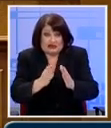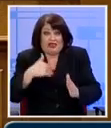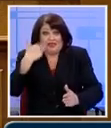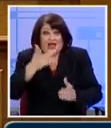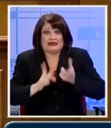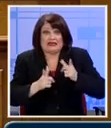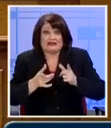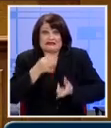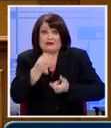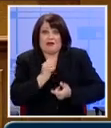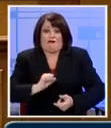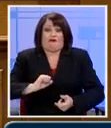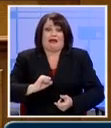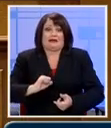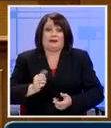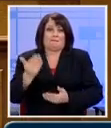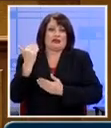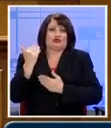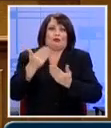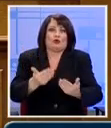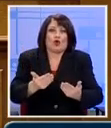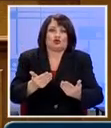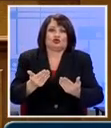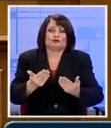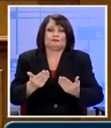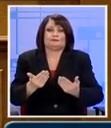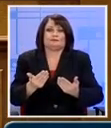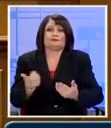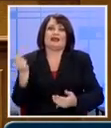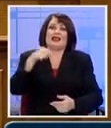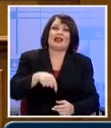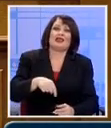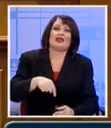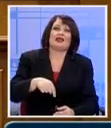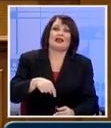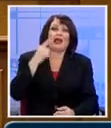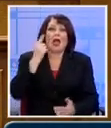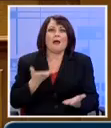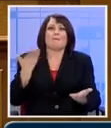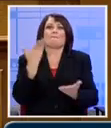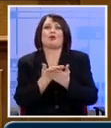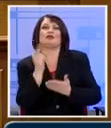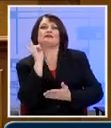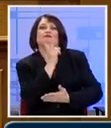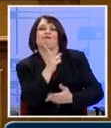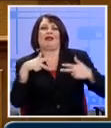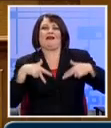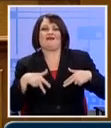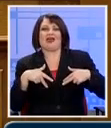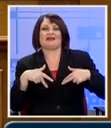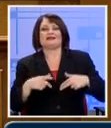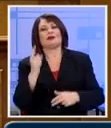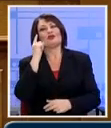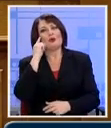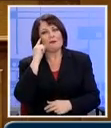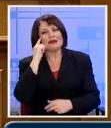το Τέξας, φοβάται. Τι να κάνει λοιπόν? Επιστρέφοντας από το Τέξας, ρίχνει μια πρόταση μορφής κατά της κυβέρνησης,